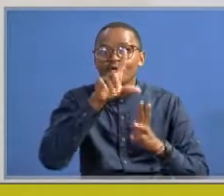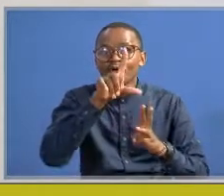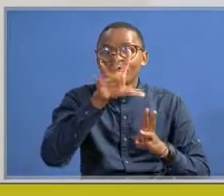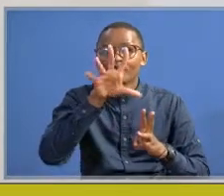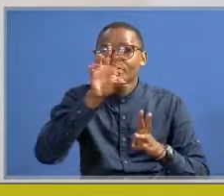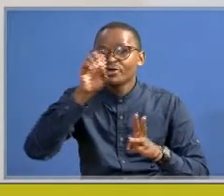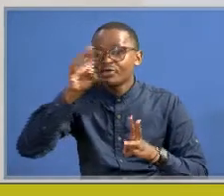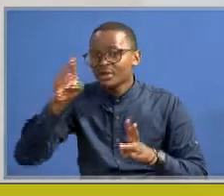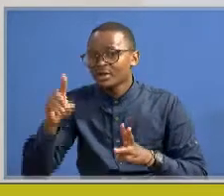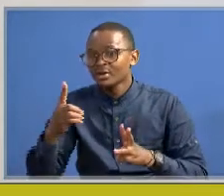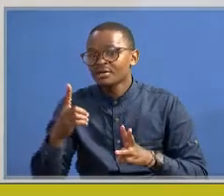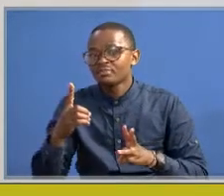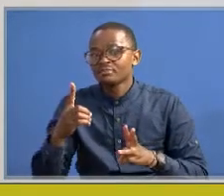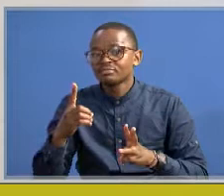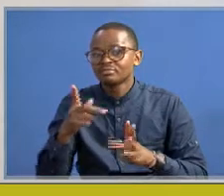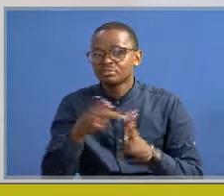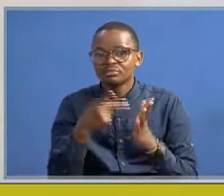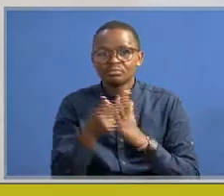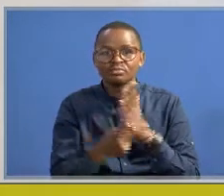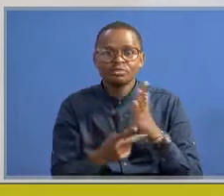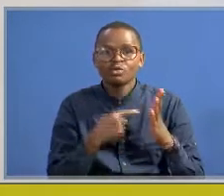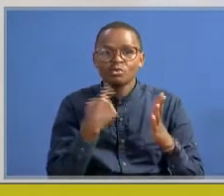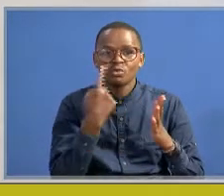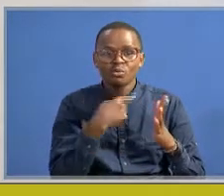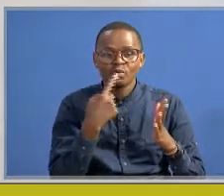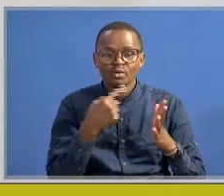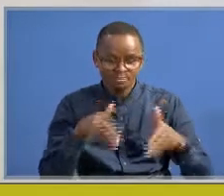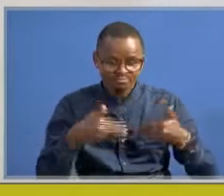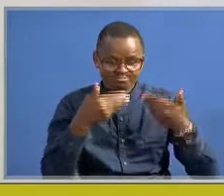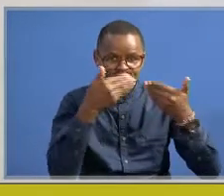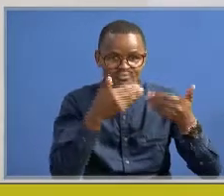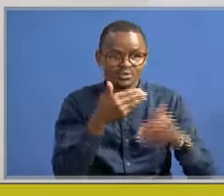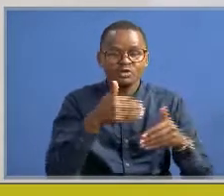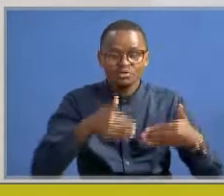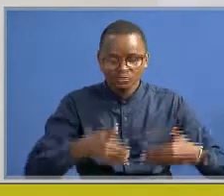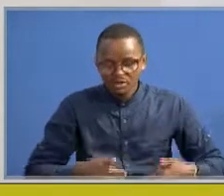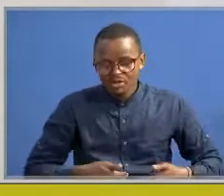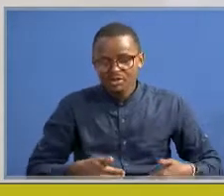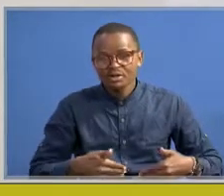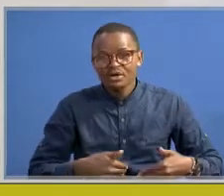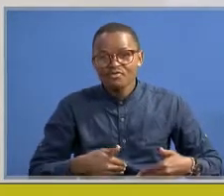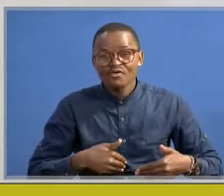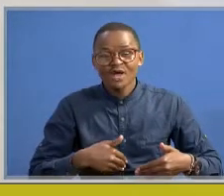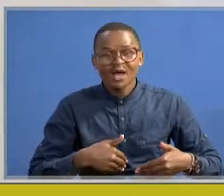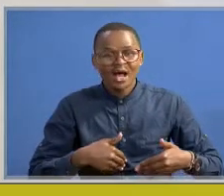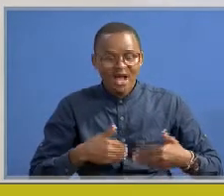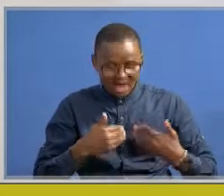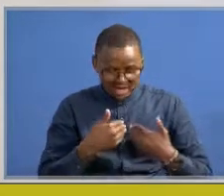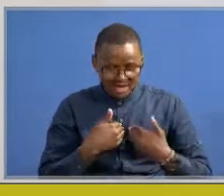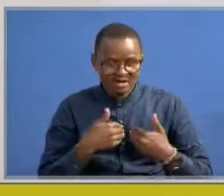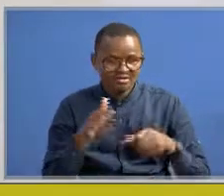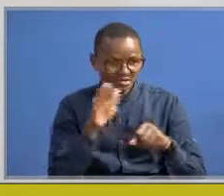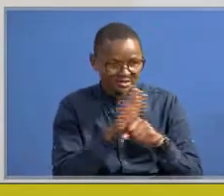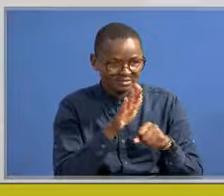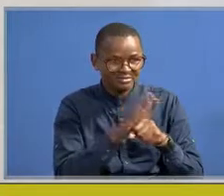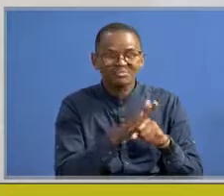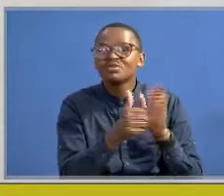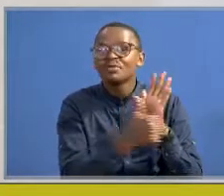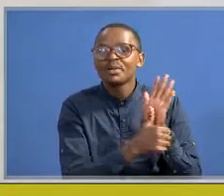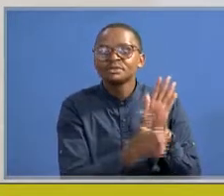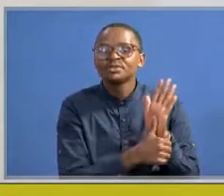$150 million multi-sectoral project whose design recognizes that youth face multiple